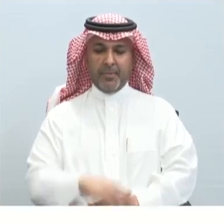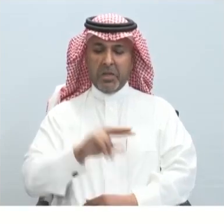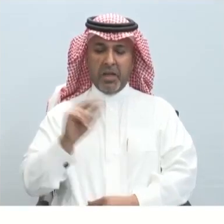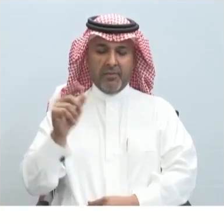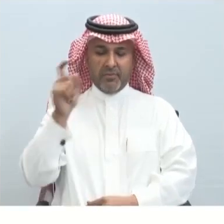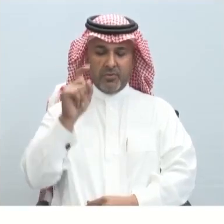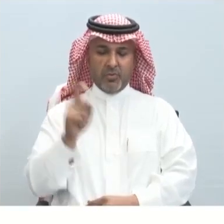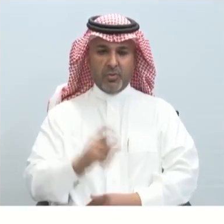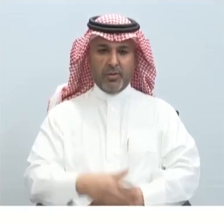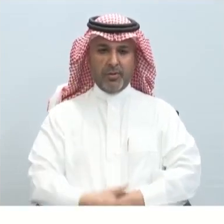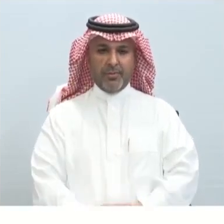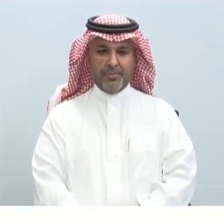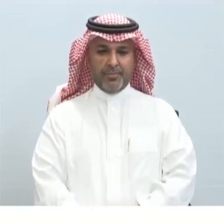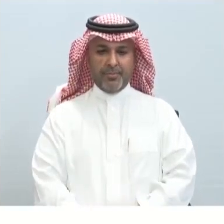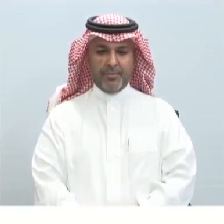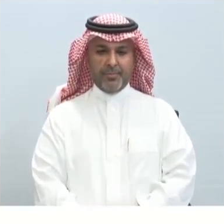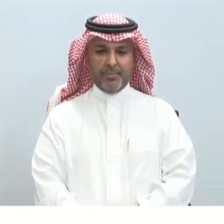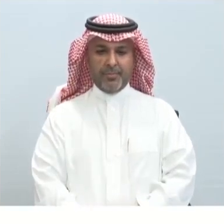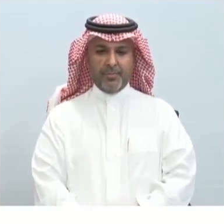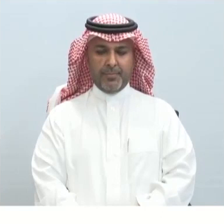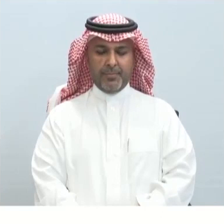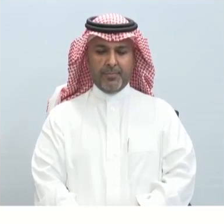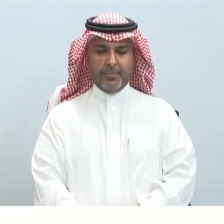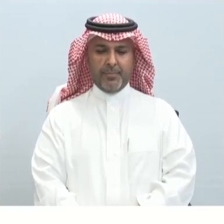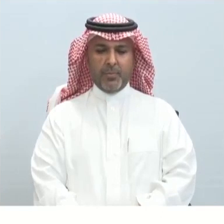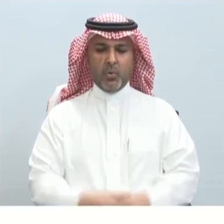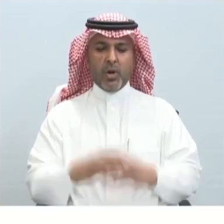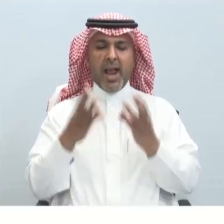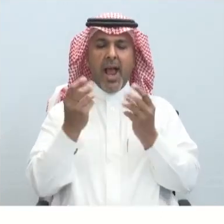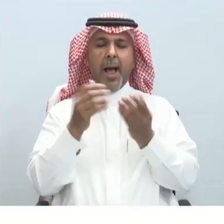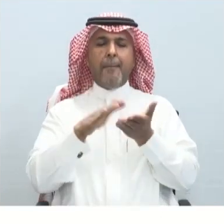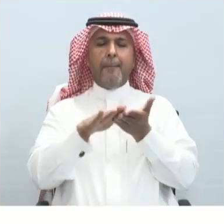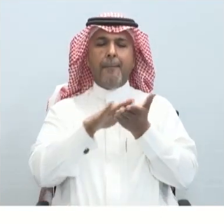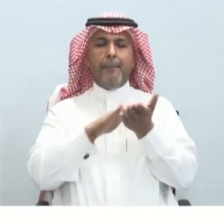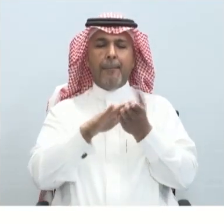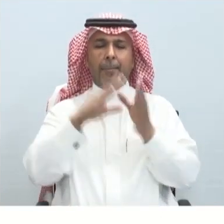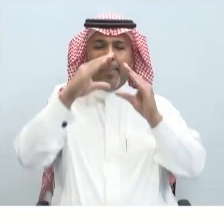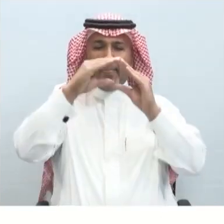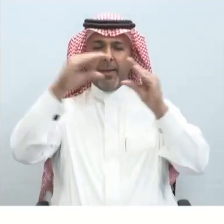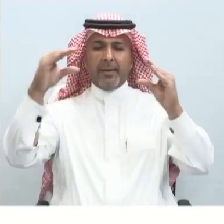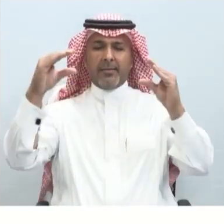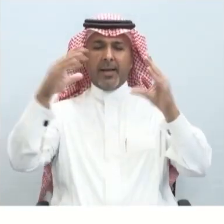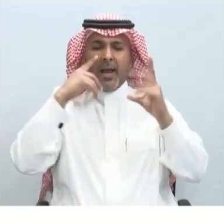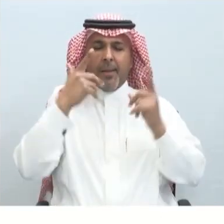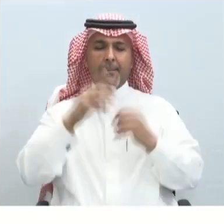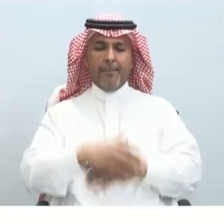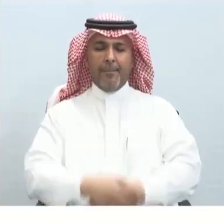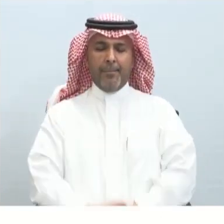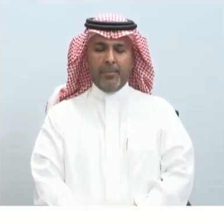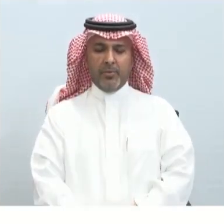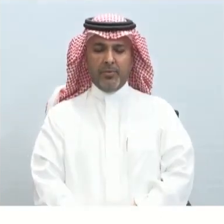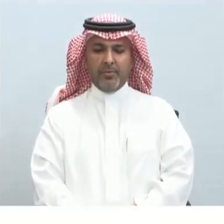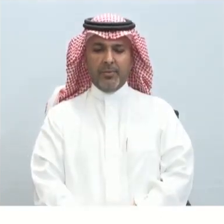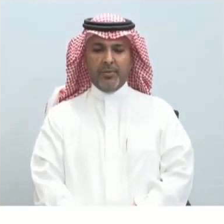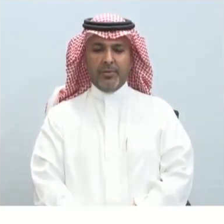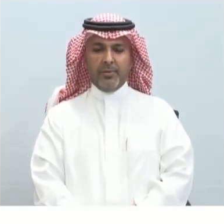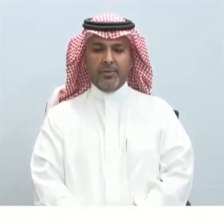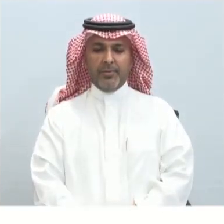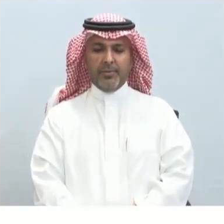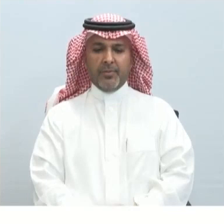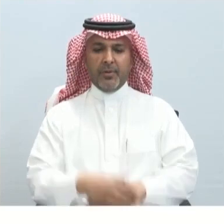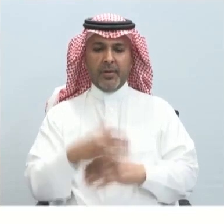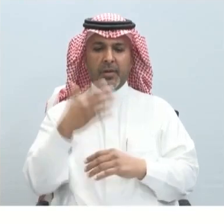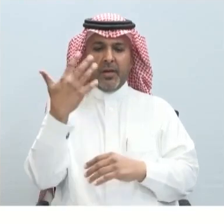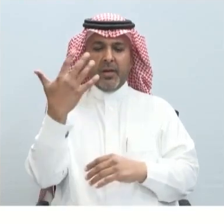ونفس الاسلوب يلا قال لك الان ما هي المساحه نحسب المساحه والزاويه عندنا زاويه كم الزاويه 30